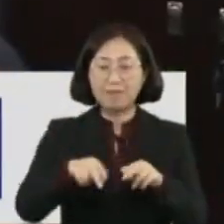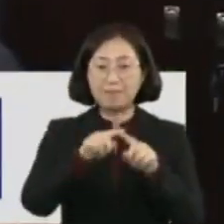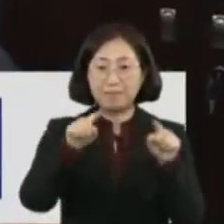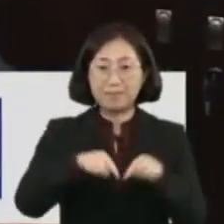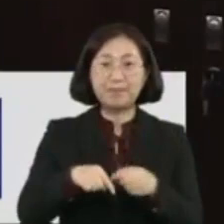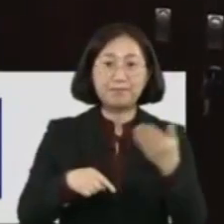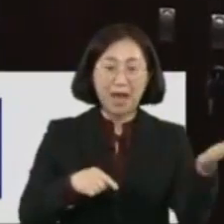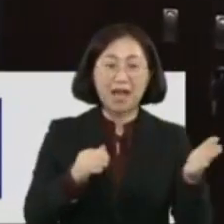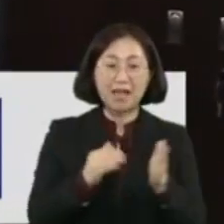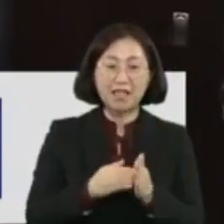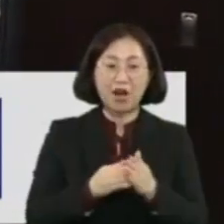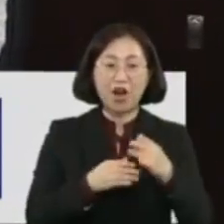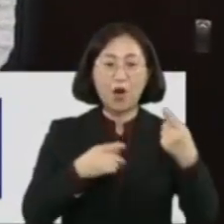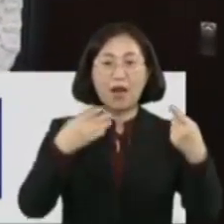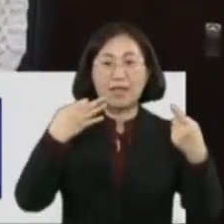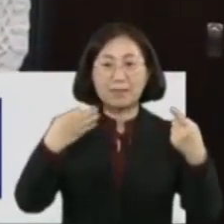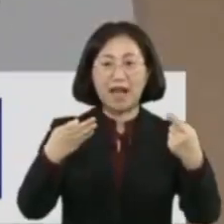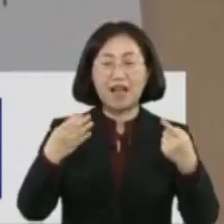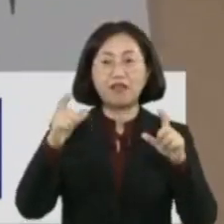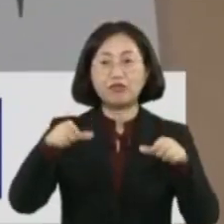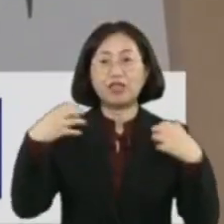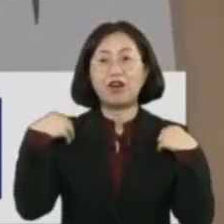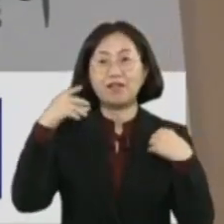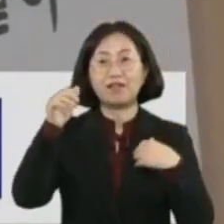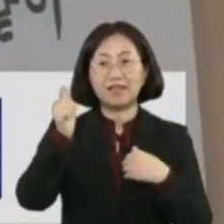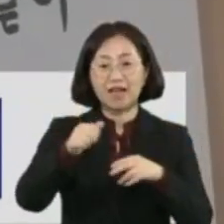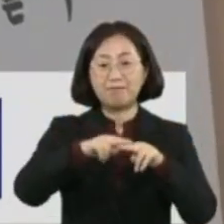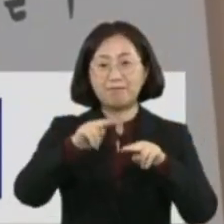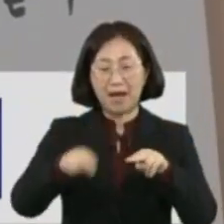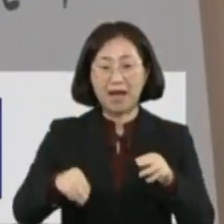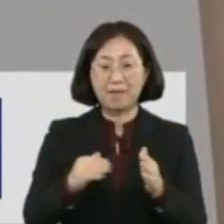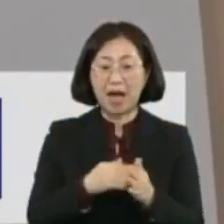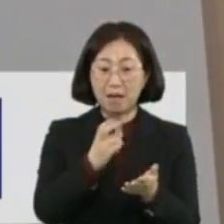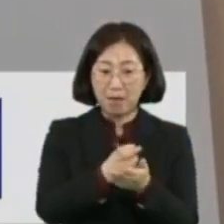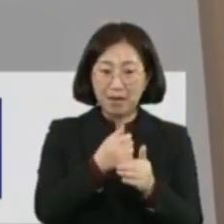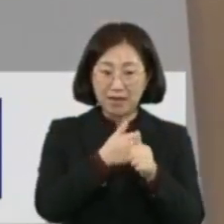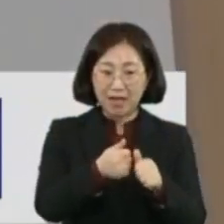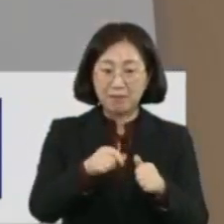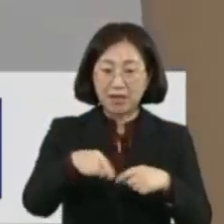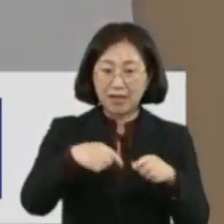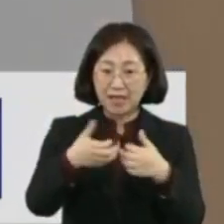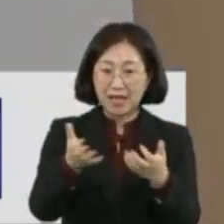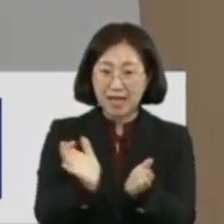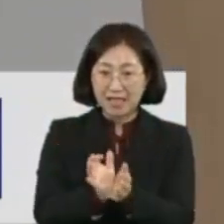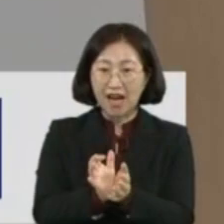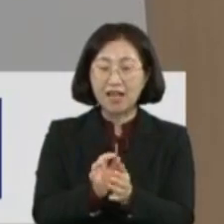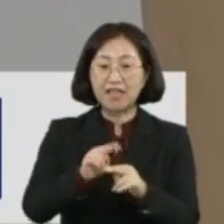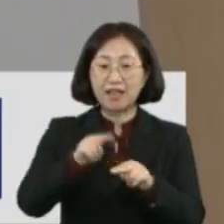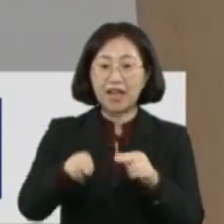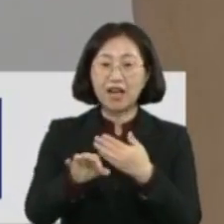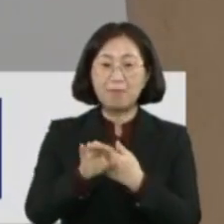오는 14일 구청장 자리에서 물러납니다. 지방자치법에 따르면 단체장이 사퇴하려면 10일